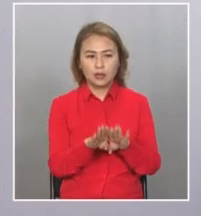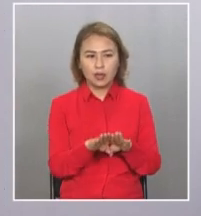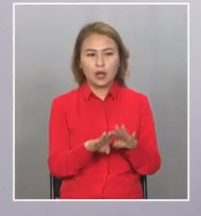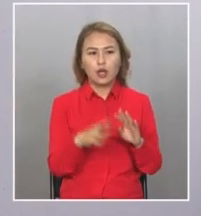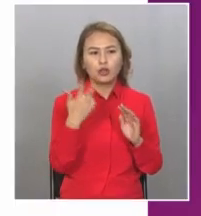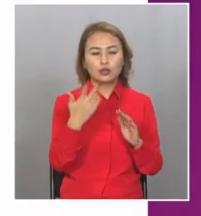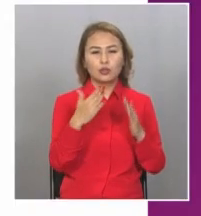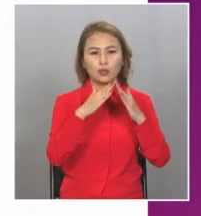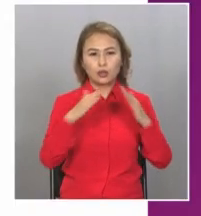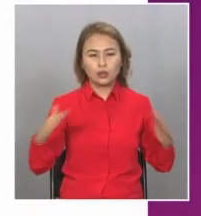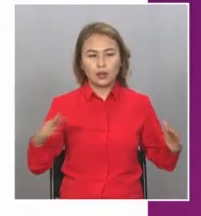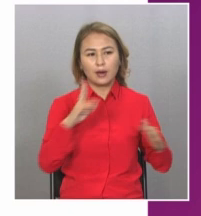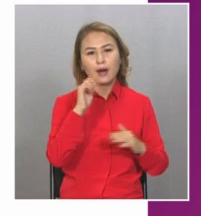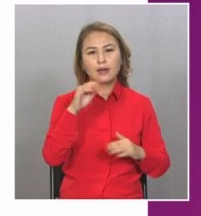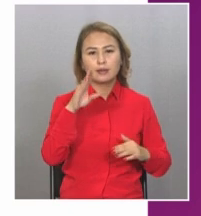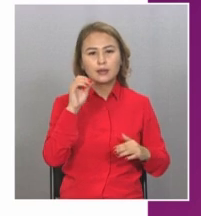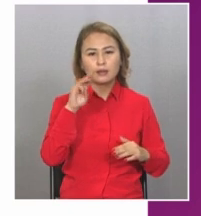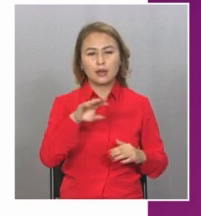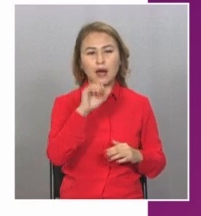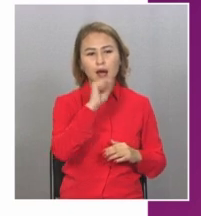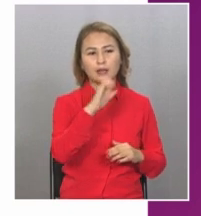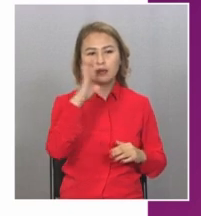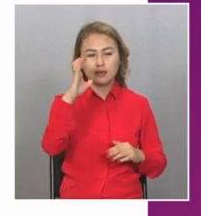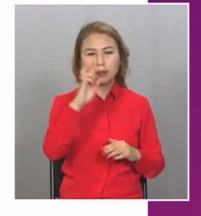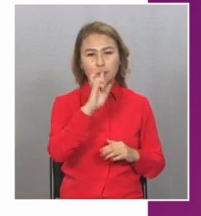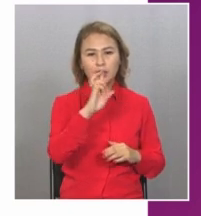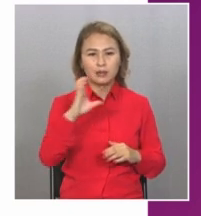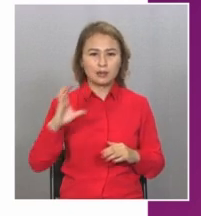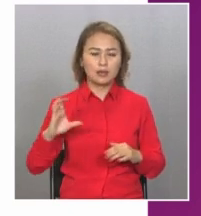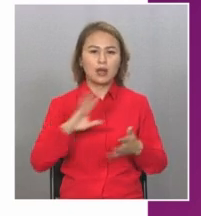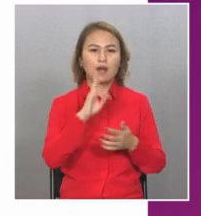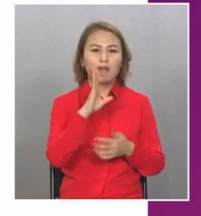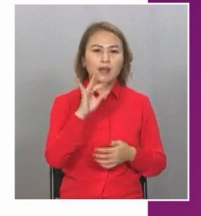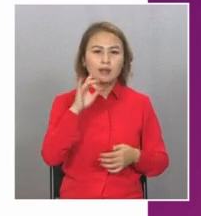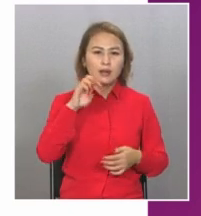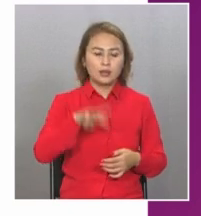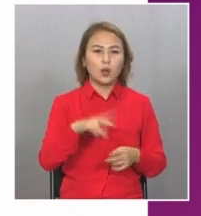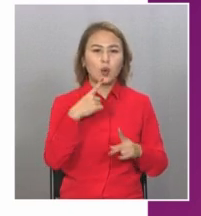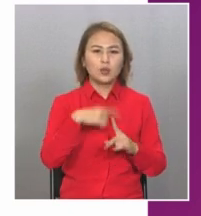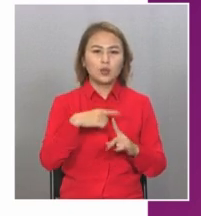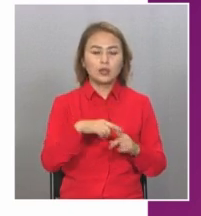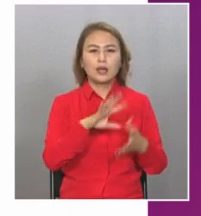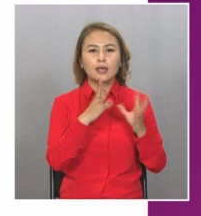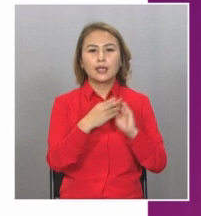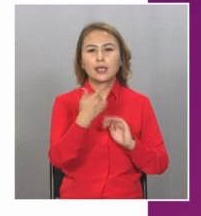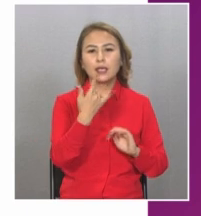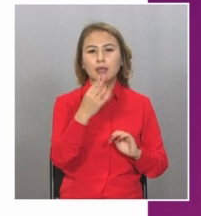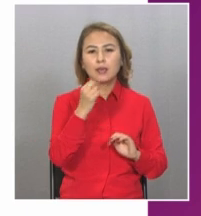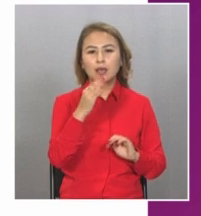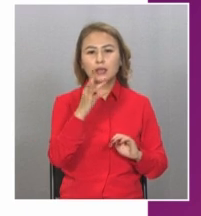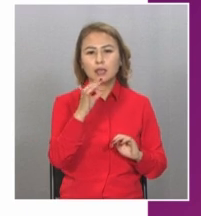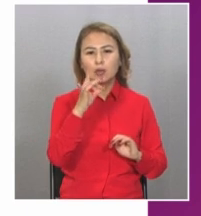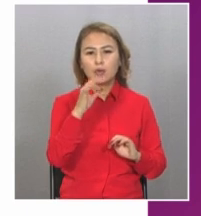үш бұрыштың катеттері АЦ мен БЦ-ның квадраттарының қосындысы гипотенузаның квадратына